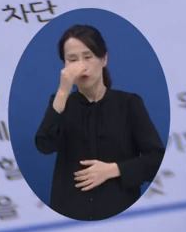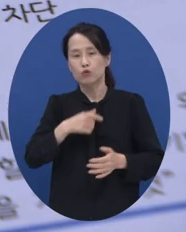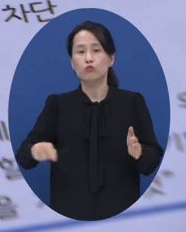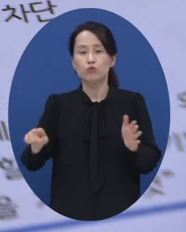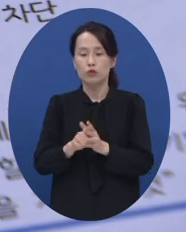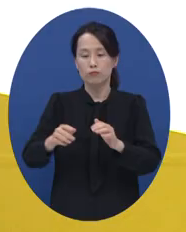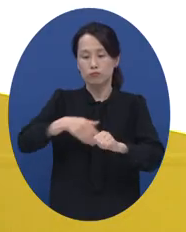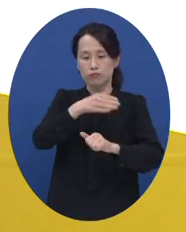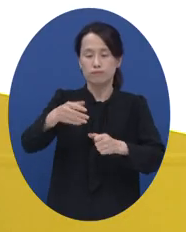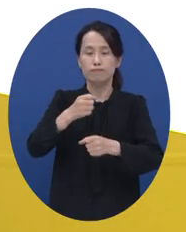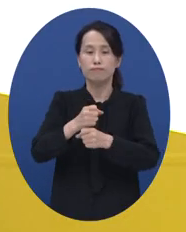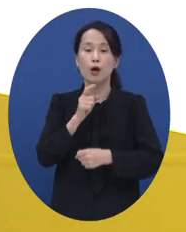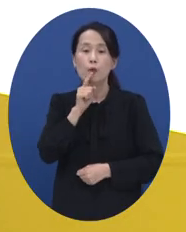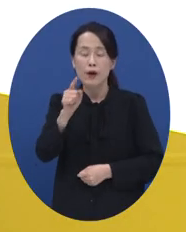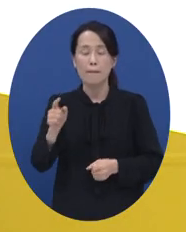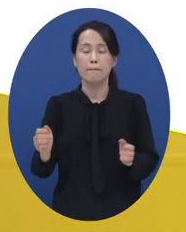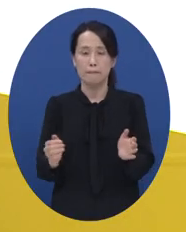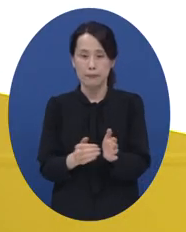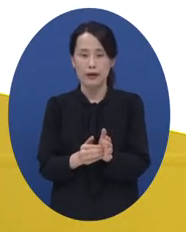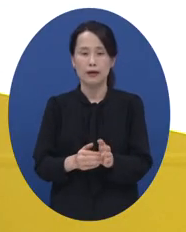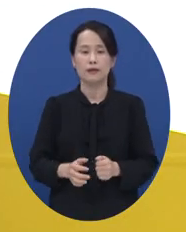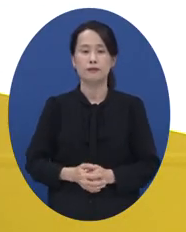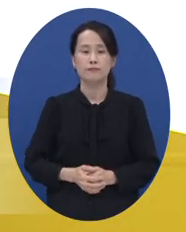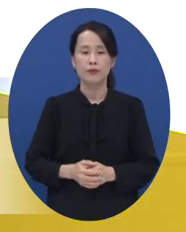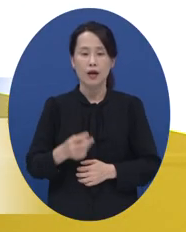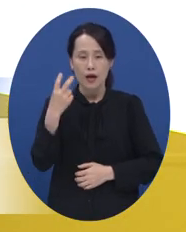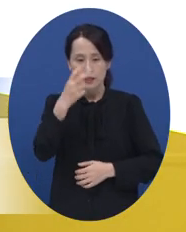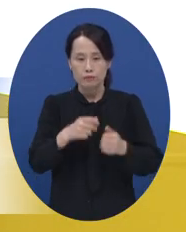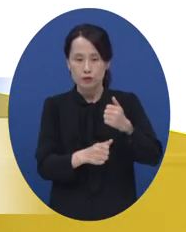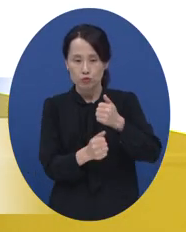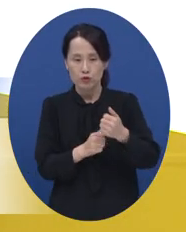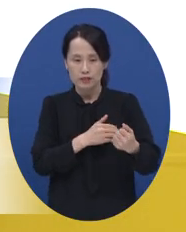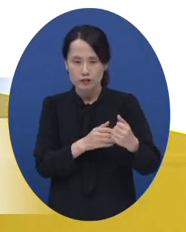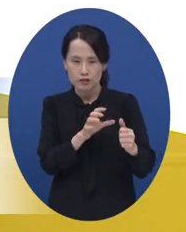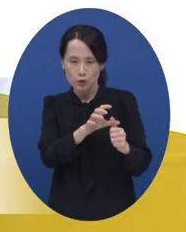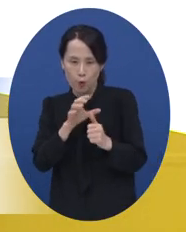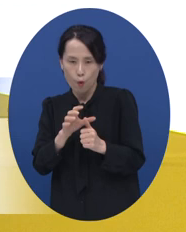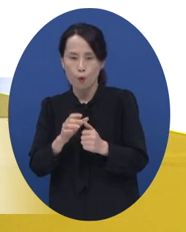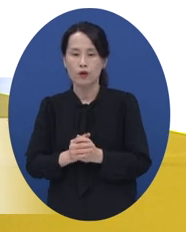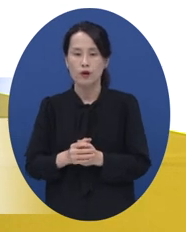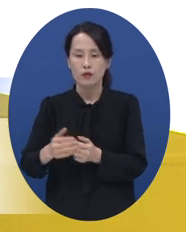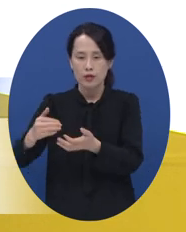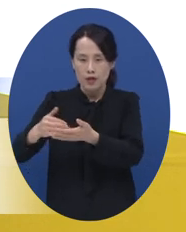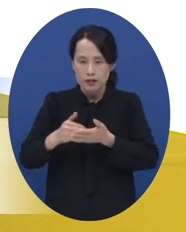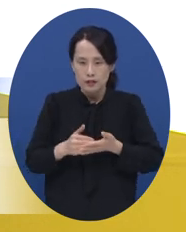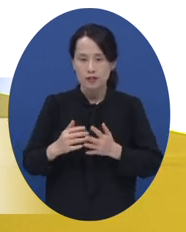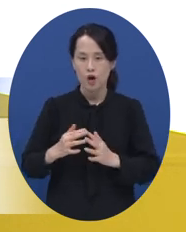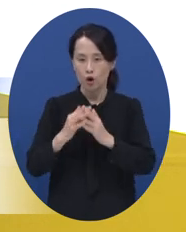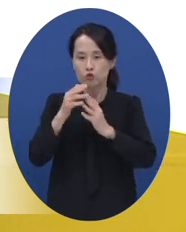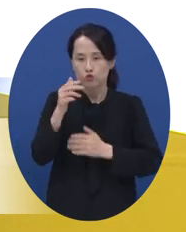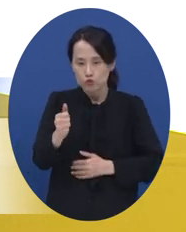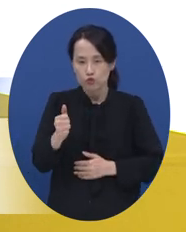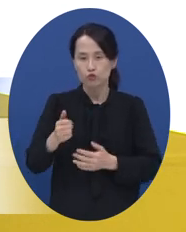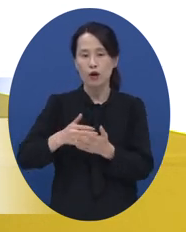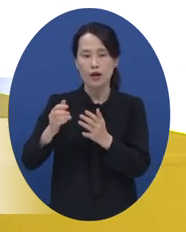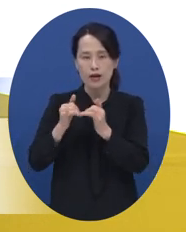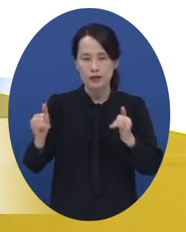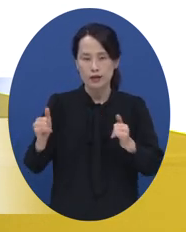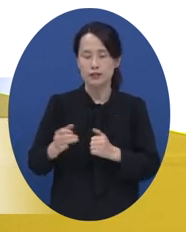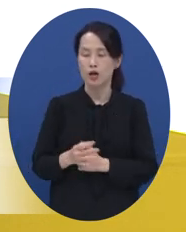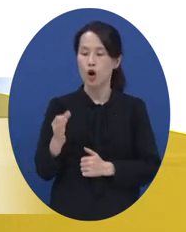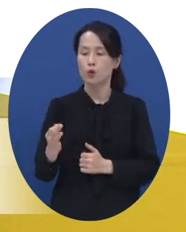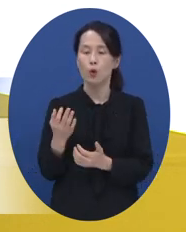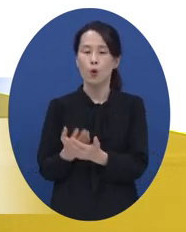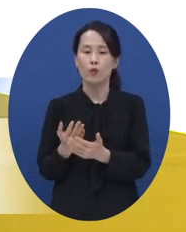있는 생태계를 조성하겠다고 말했습니다. 심의위원 자격을 악용하여 심의를 신청한 건축주와